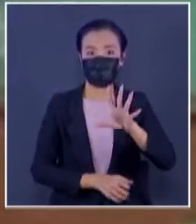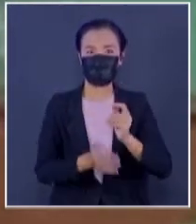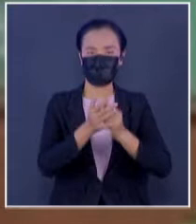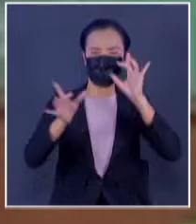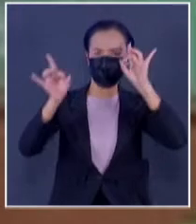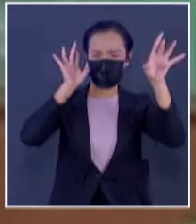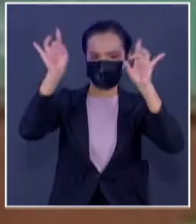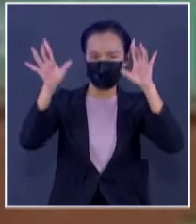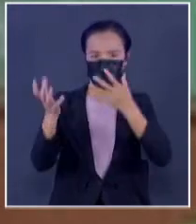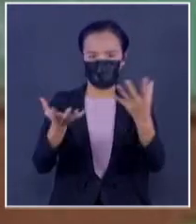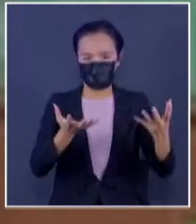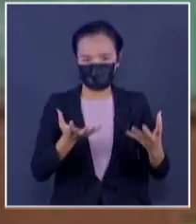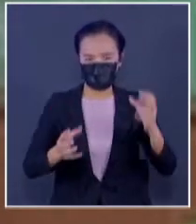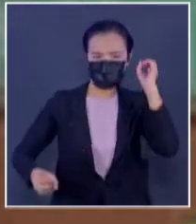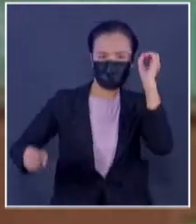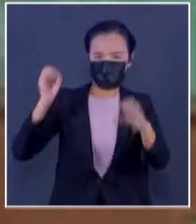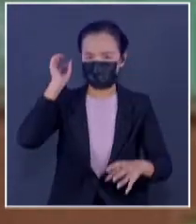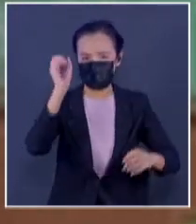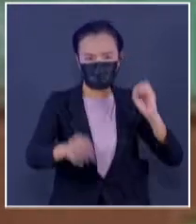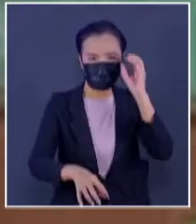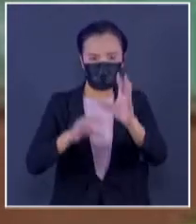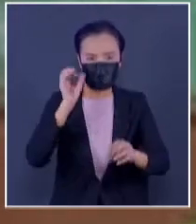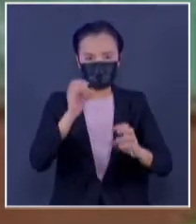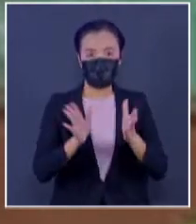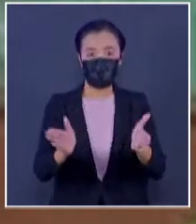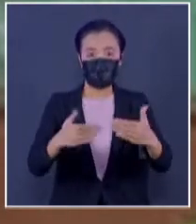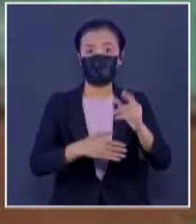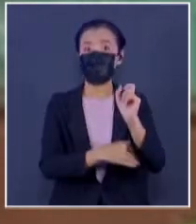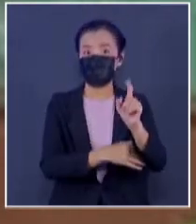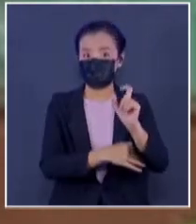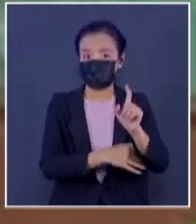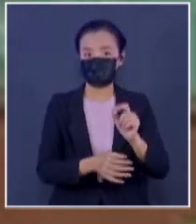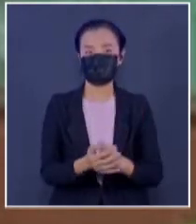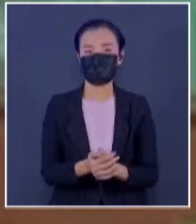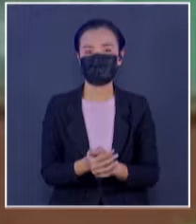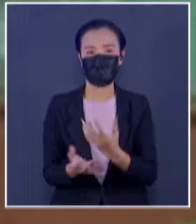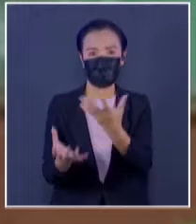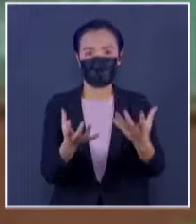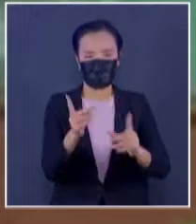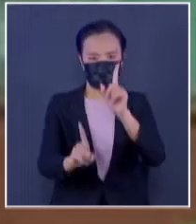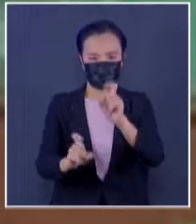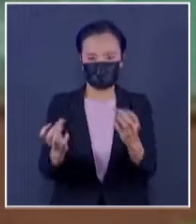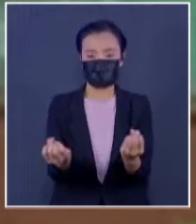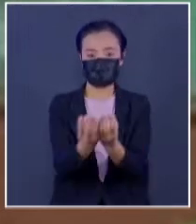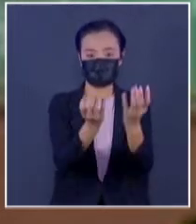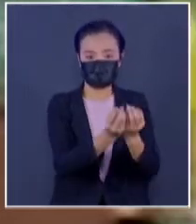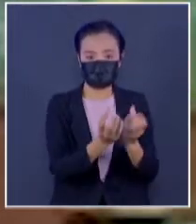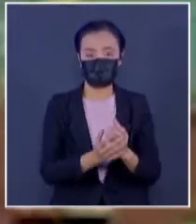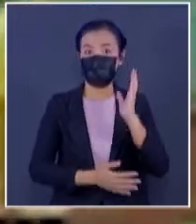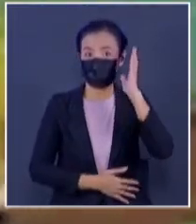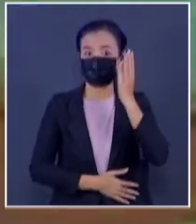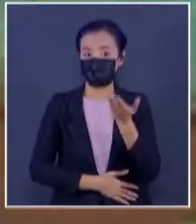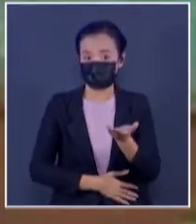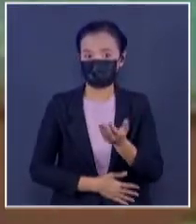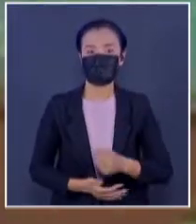ทำลายทรัพย์สินข้าวของโรงพยาบาลซึ่งอยู่ในห้องฉุกเฉินของโรงพยาบาลจนได้รับความเสียหายในมานิด